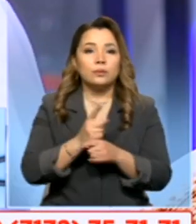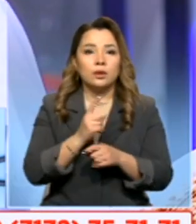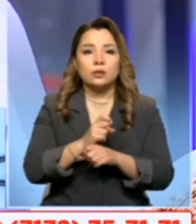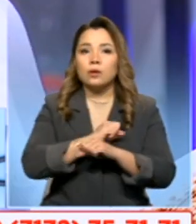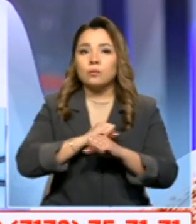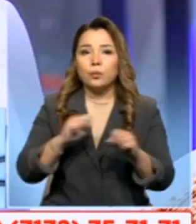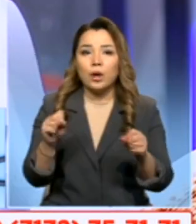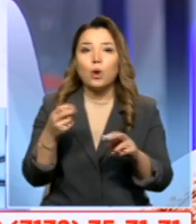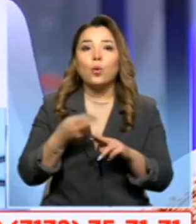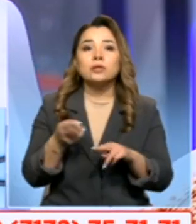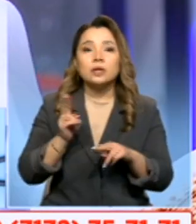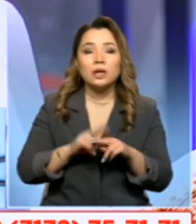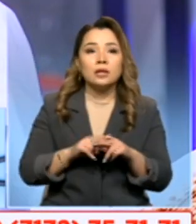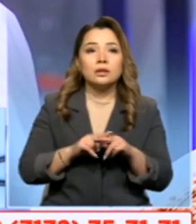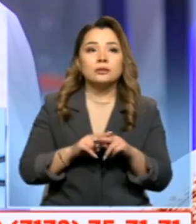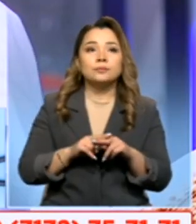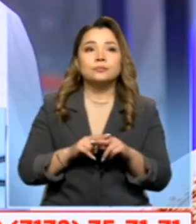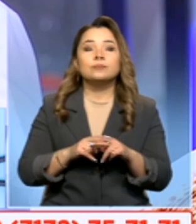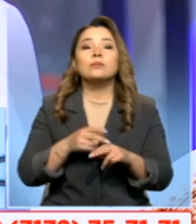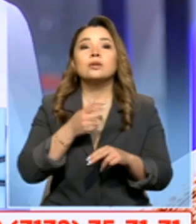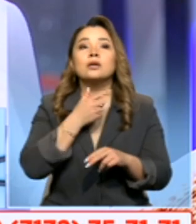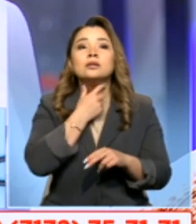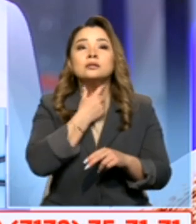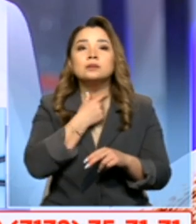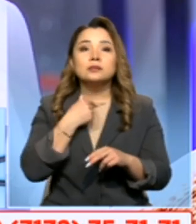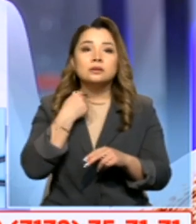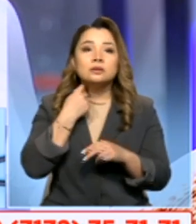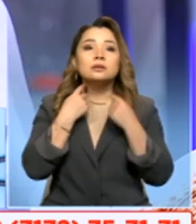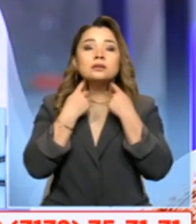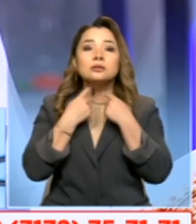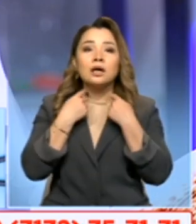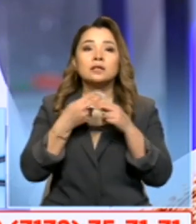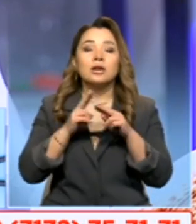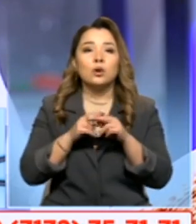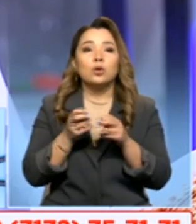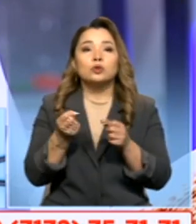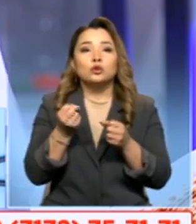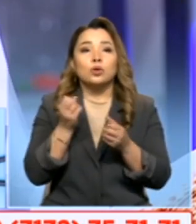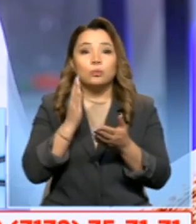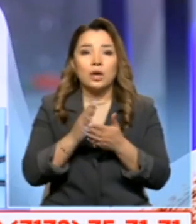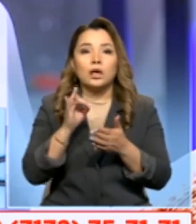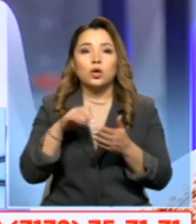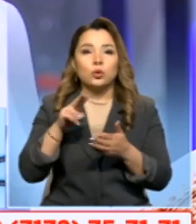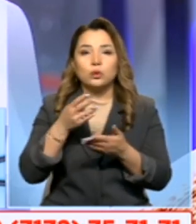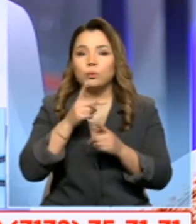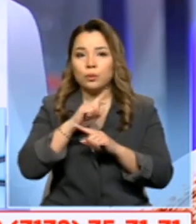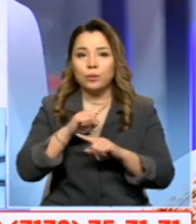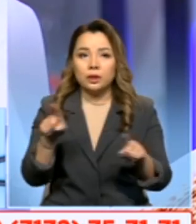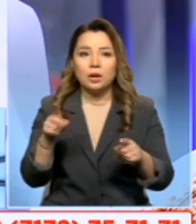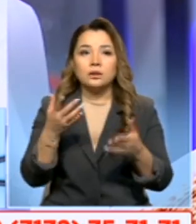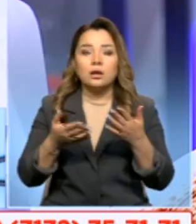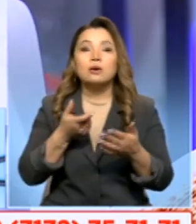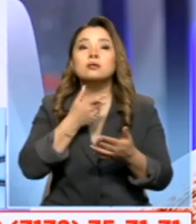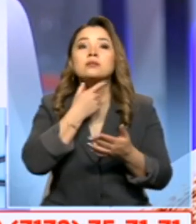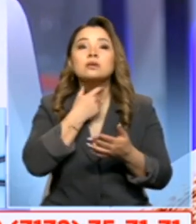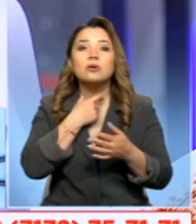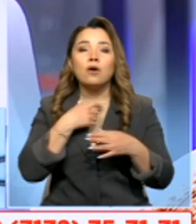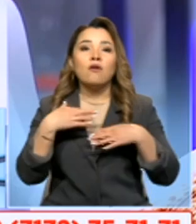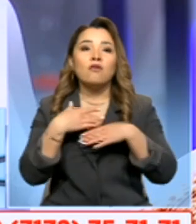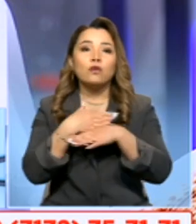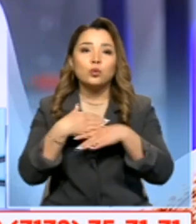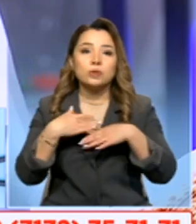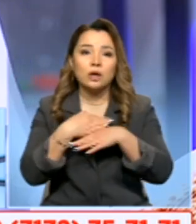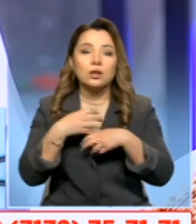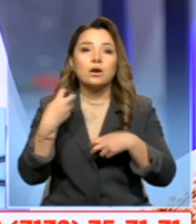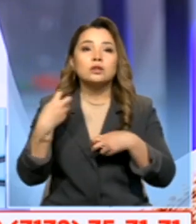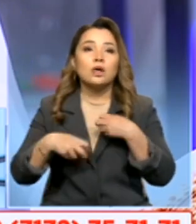Неге? Өйткені қалқанша безде түйін болса, онда йод болмайды. Ол біздің қалқанша бездің функциясын бұзылуына